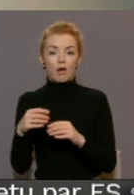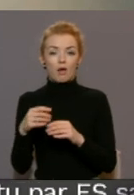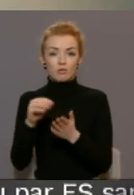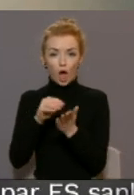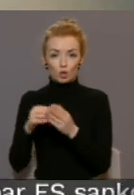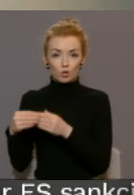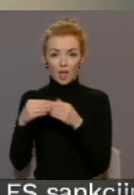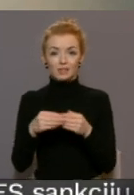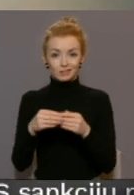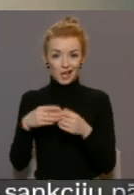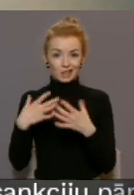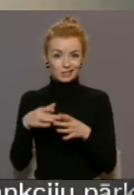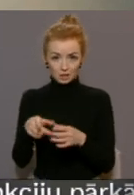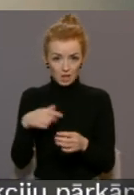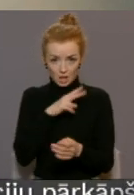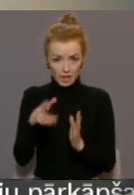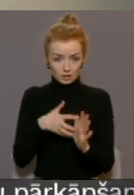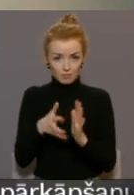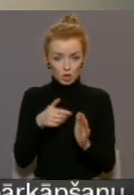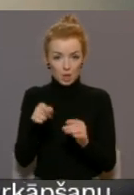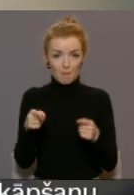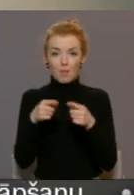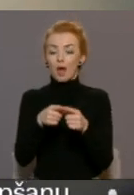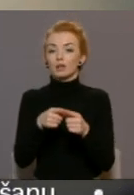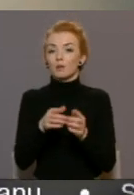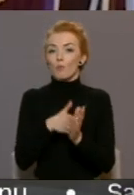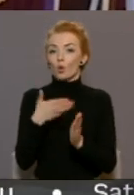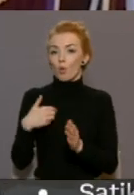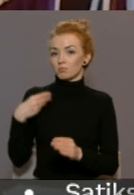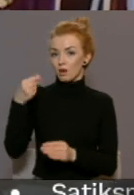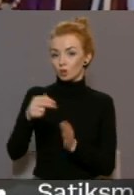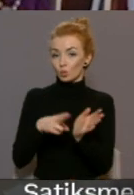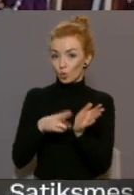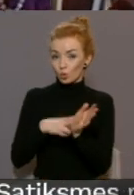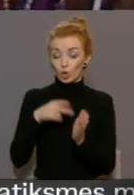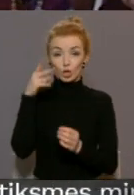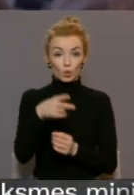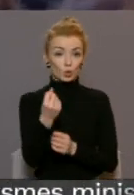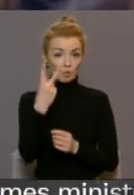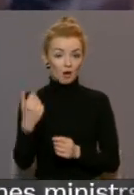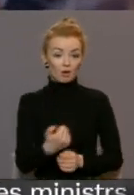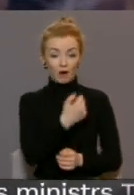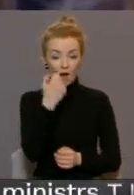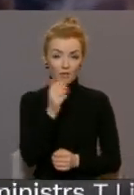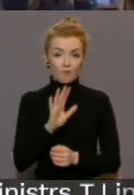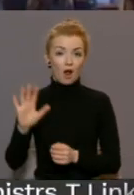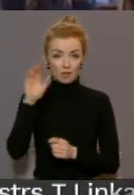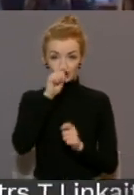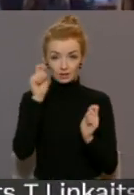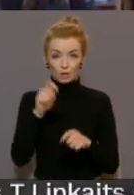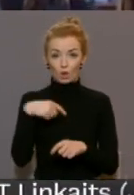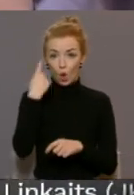disku, kur es neizmantošu praktiski tam mērķim, par ko es samaksāju nodokli. Pieminēšu, ka 2012. Gadā valsts